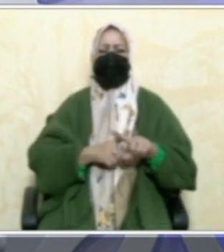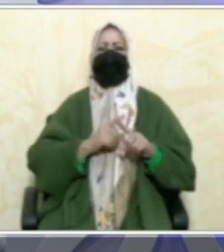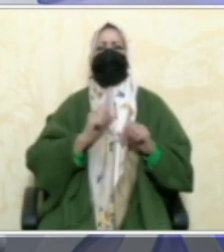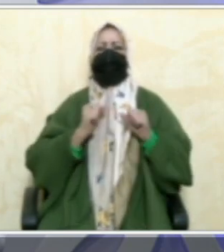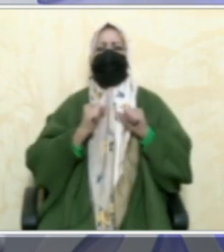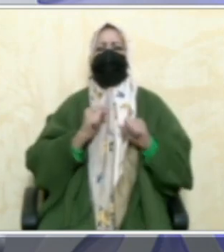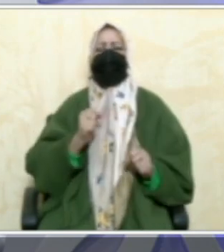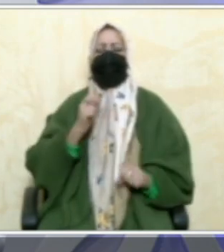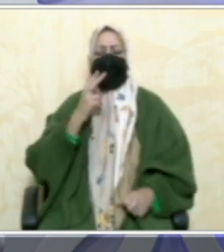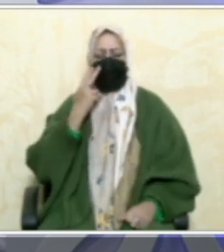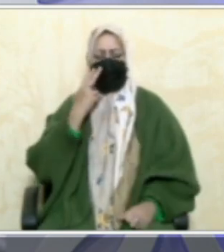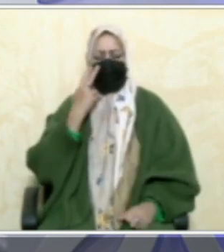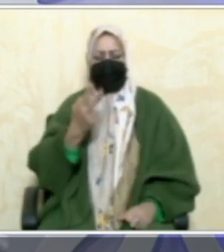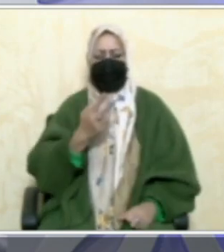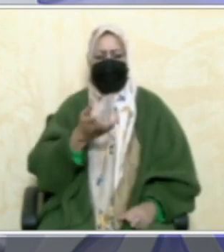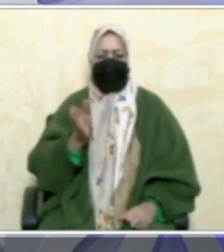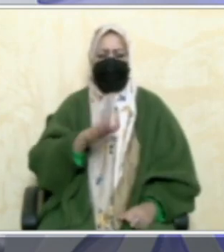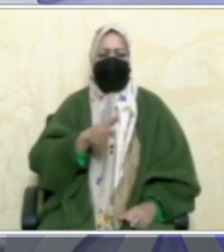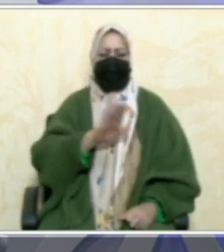وكمية